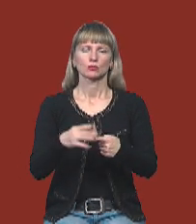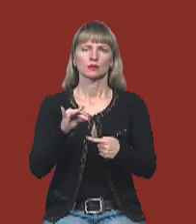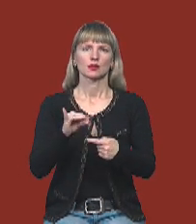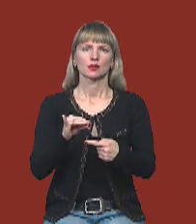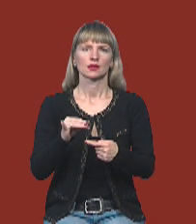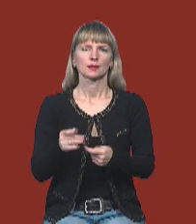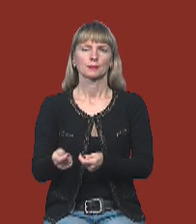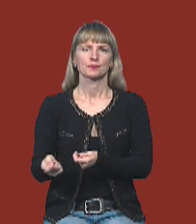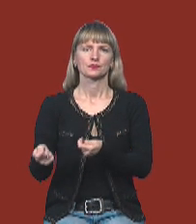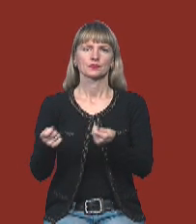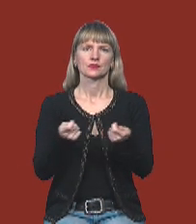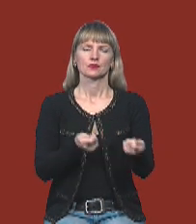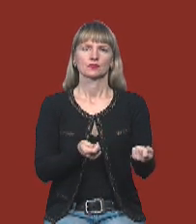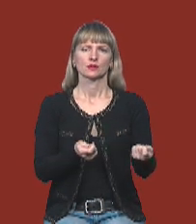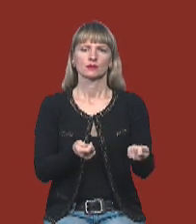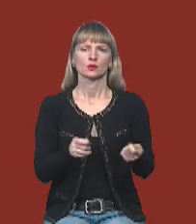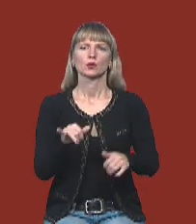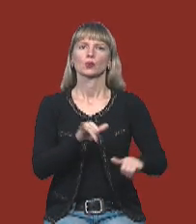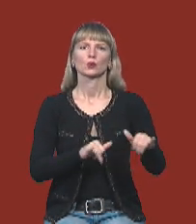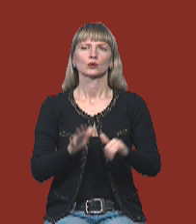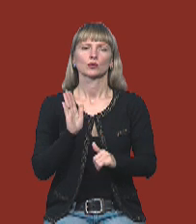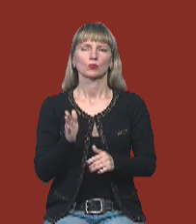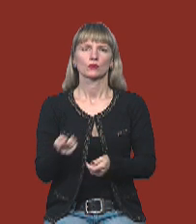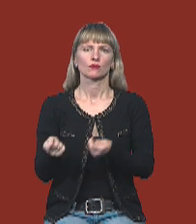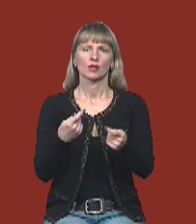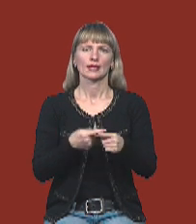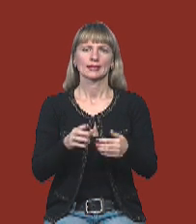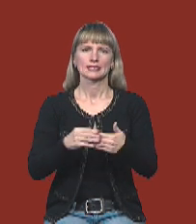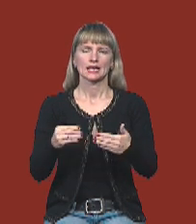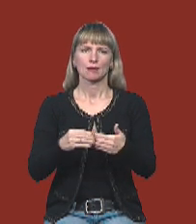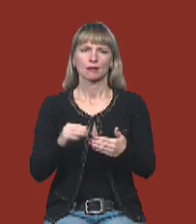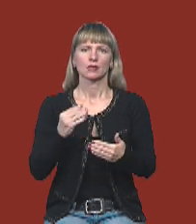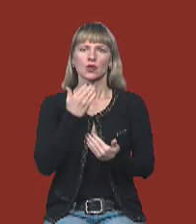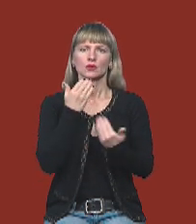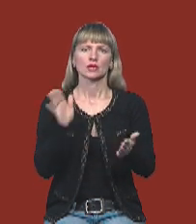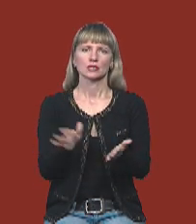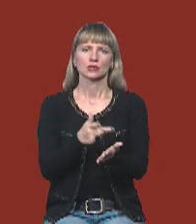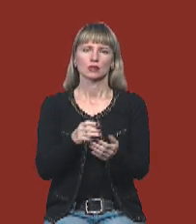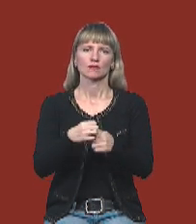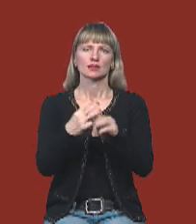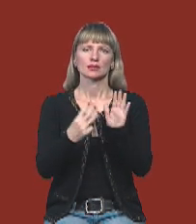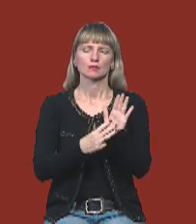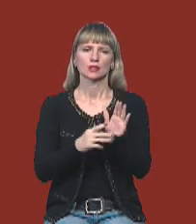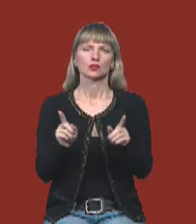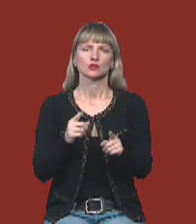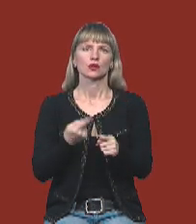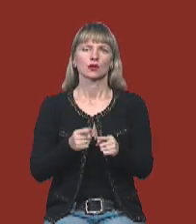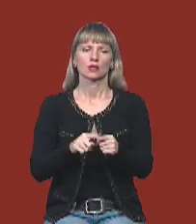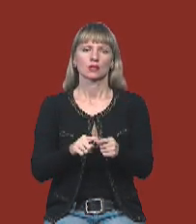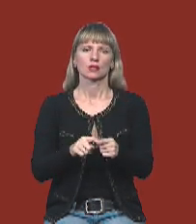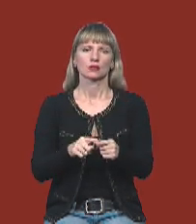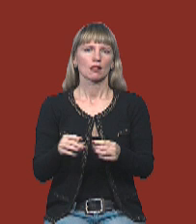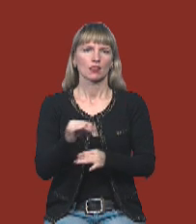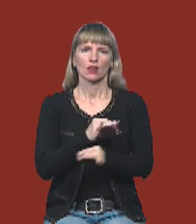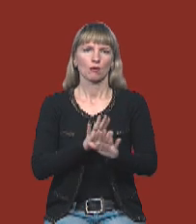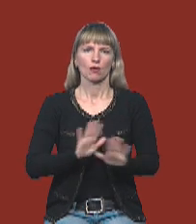вивіз, поки я не бачу ніяких документів, куди ж будуть вивозитися ці землі. Ось, і остання сторінка, 18-та, що ну, це далі не